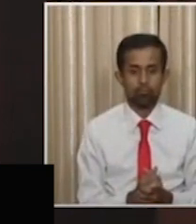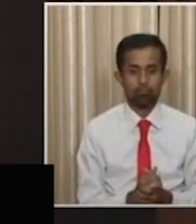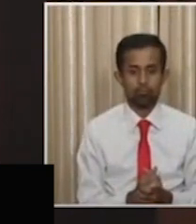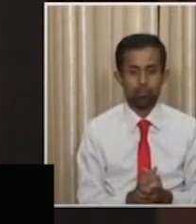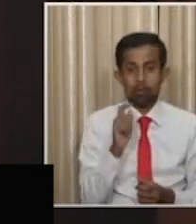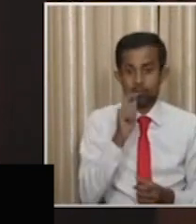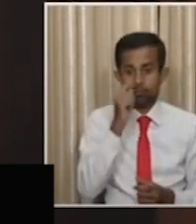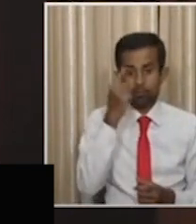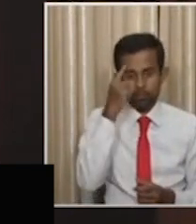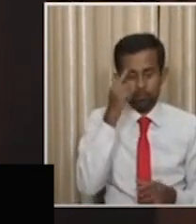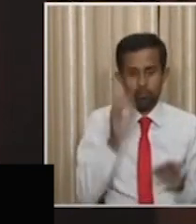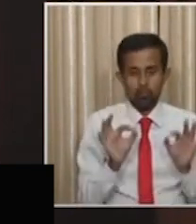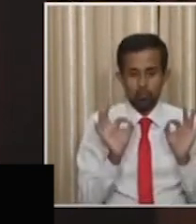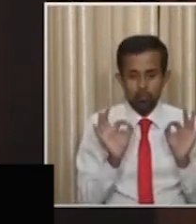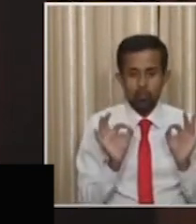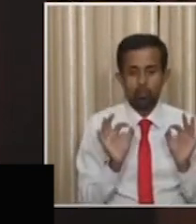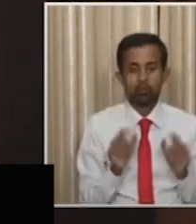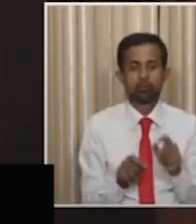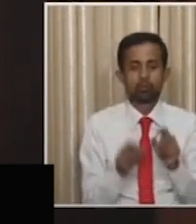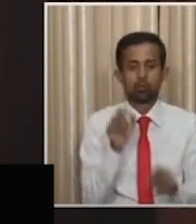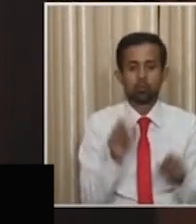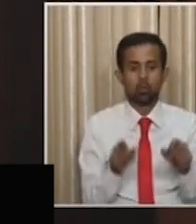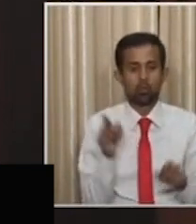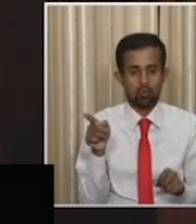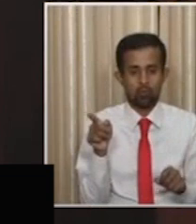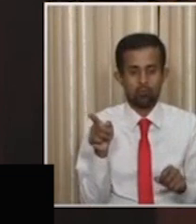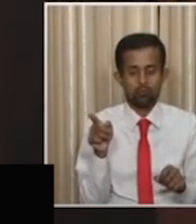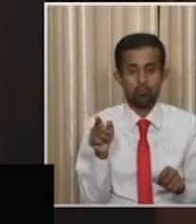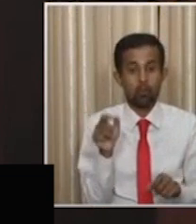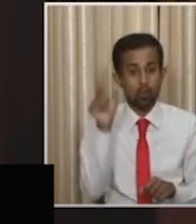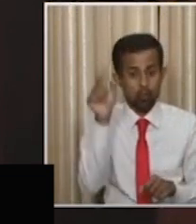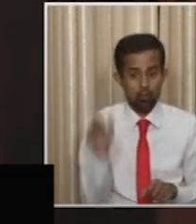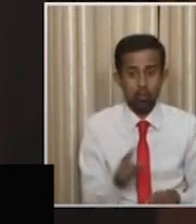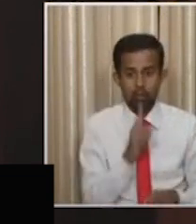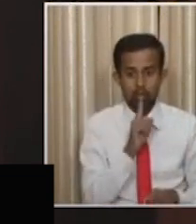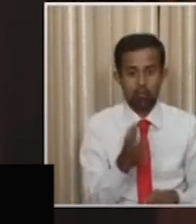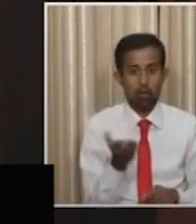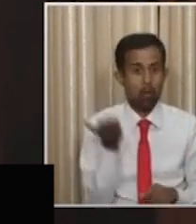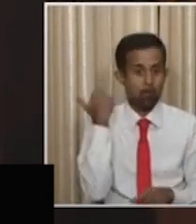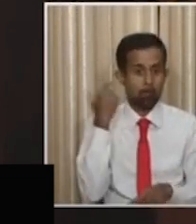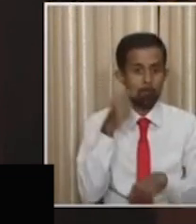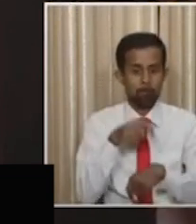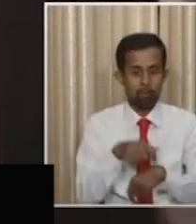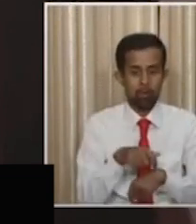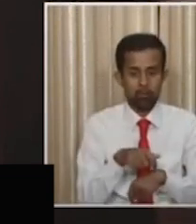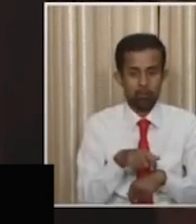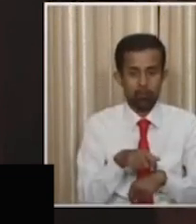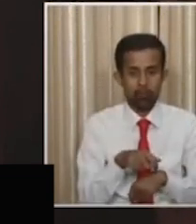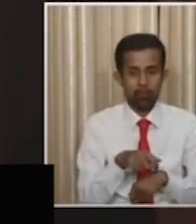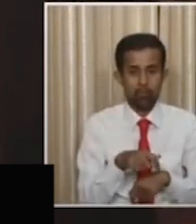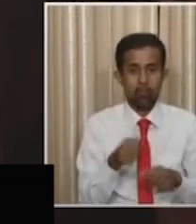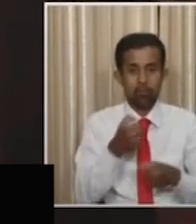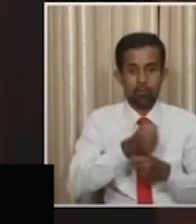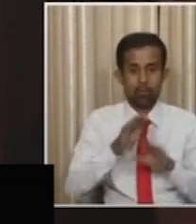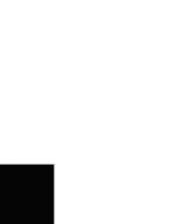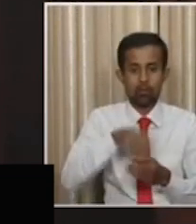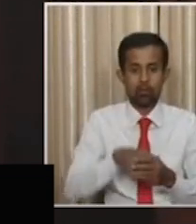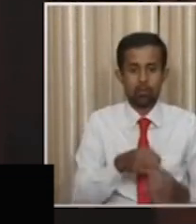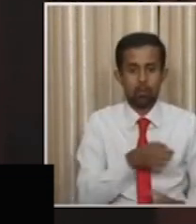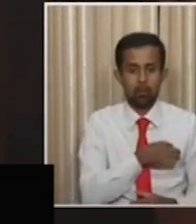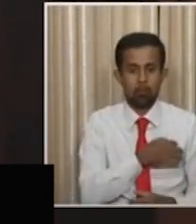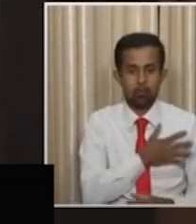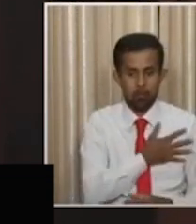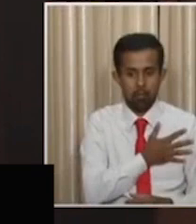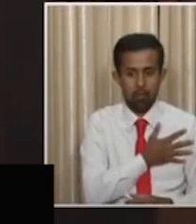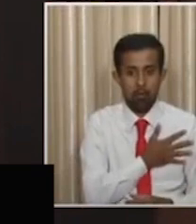பேசுபவர். இருந்தாலும் அவர் குறிப்பிட்டிருந்தார், கடந்த காலங்களிலே நல்லாட்சி காலத்திலே பழிவாங்கப்பட்ட